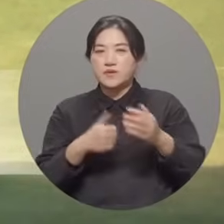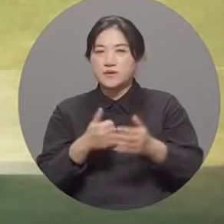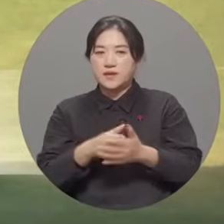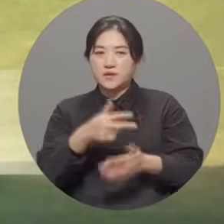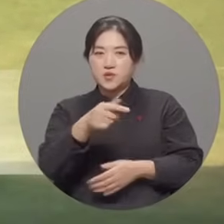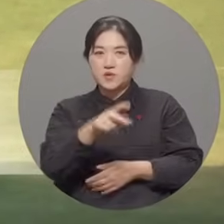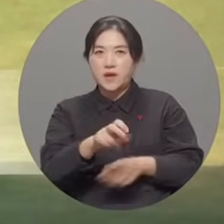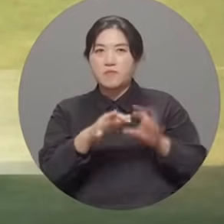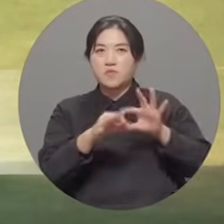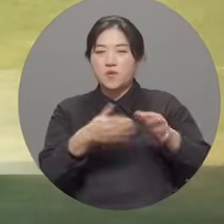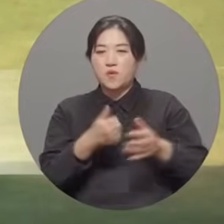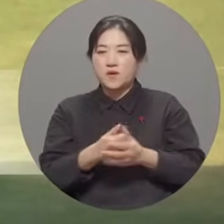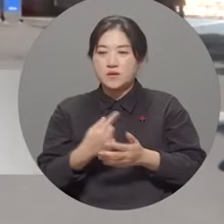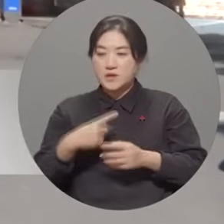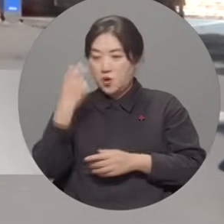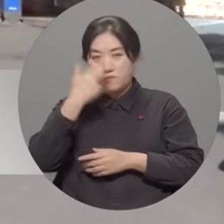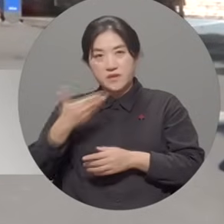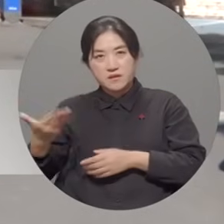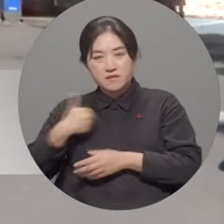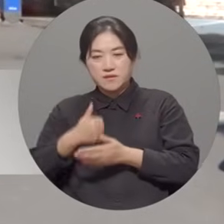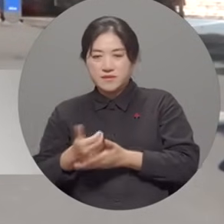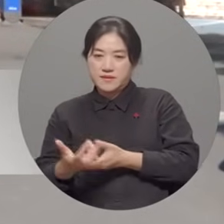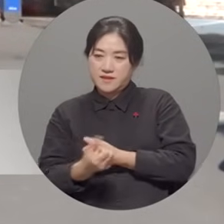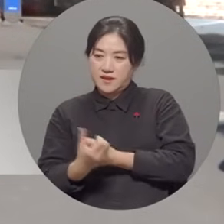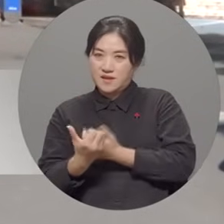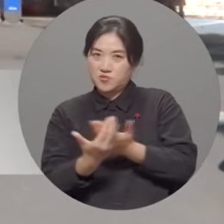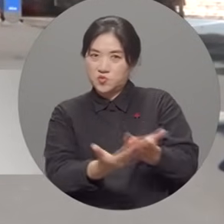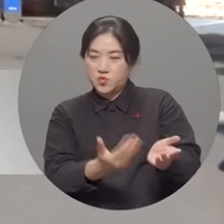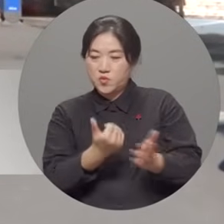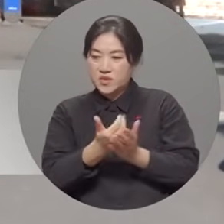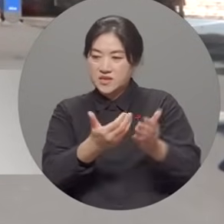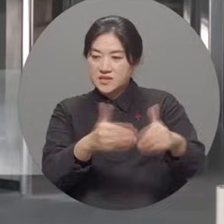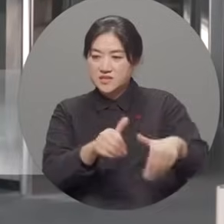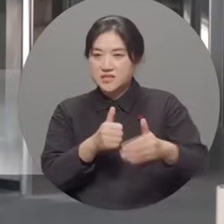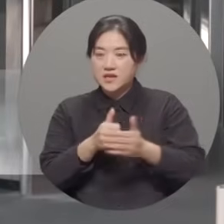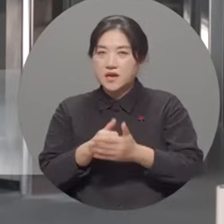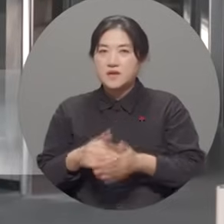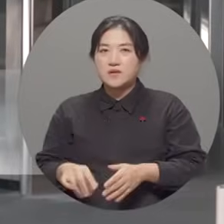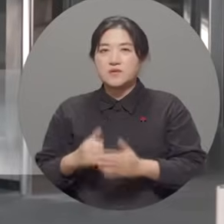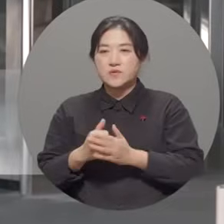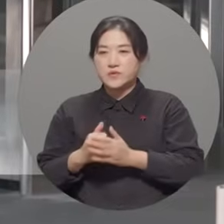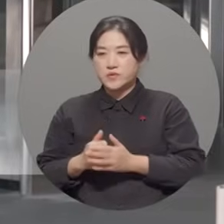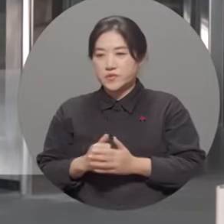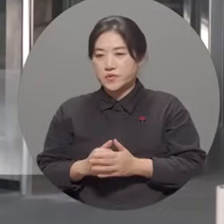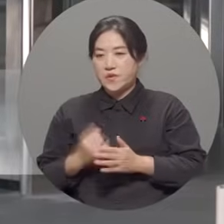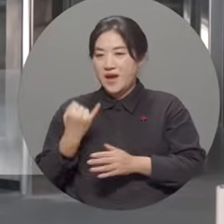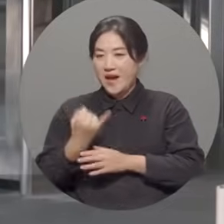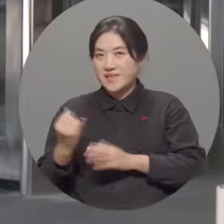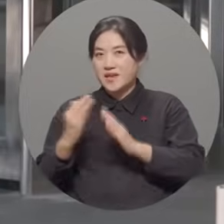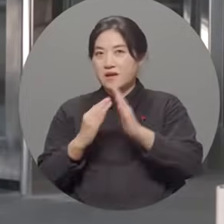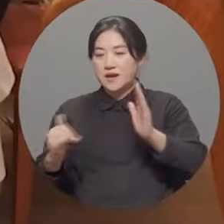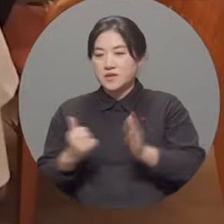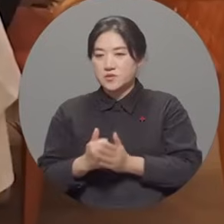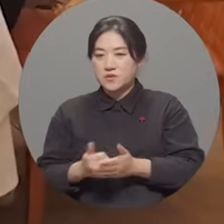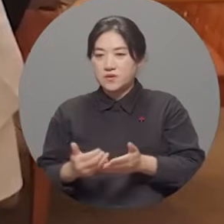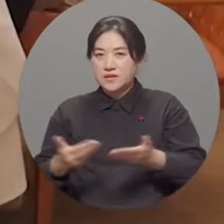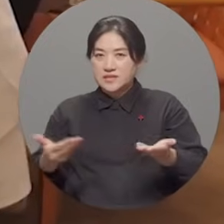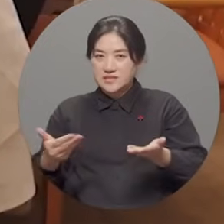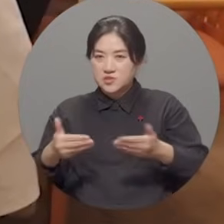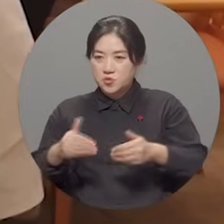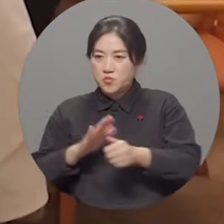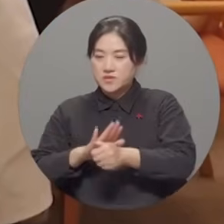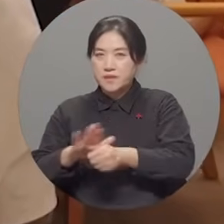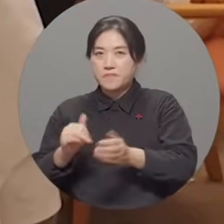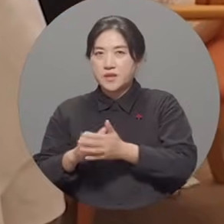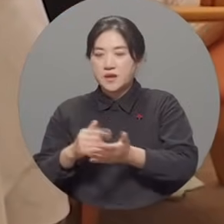검사들의 라운딩을 예약해주고 골프장 직원과 처가 가사 도우미의 범죄 이력을 조회해줬다는 폭로도 나왔습니다. 2020년